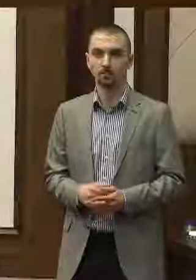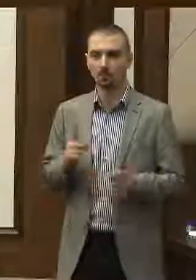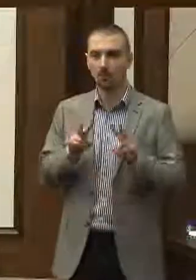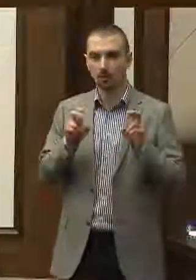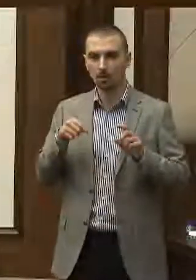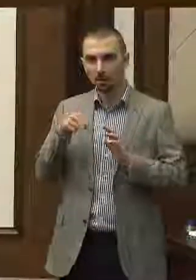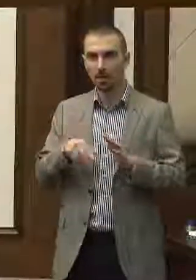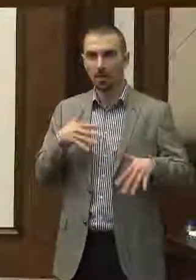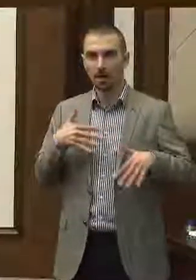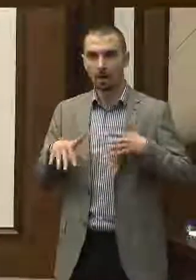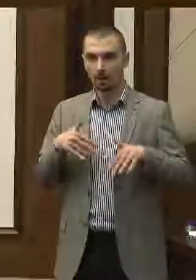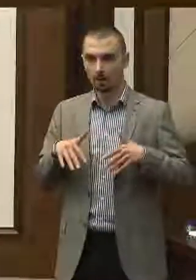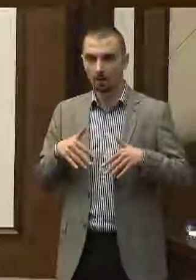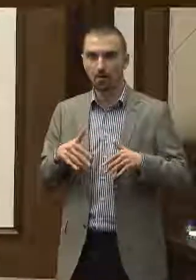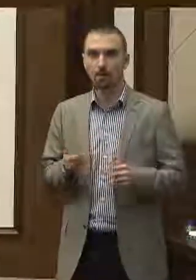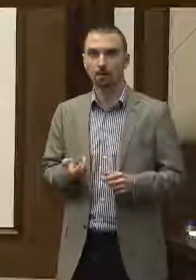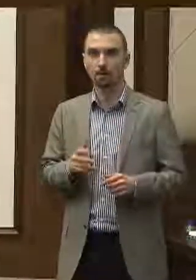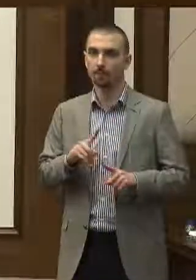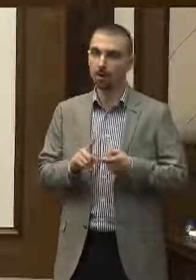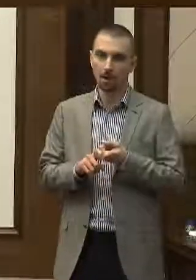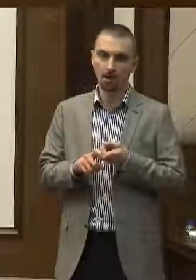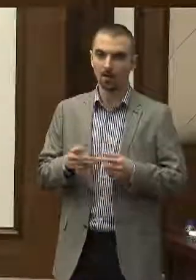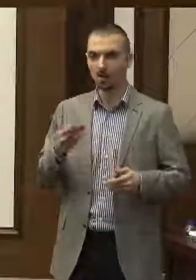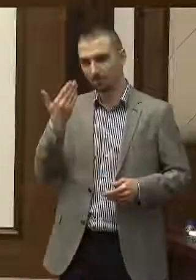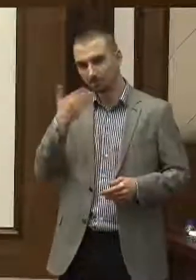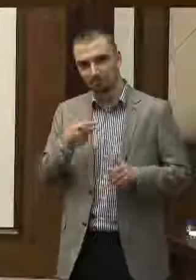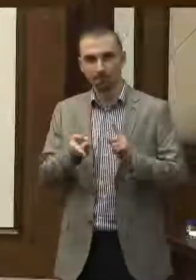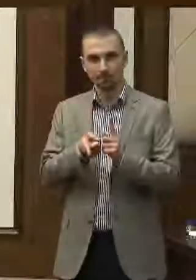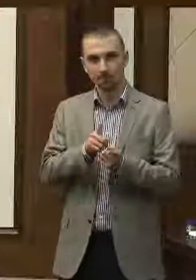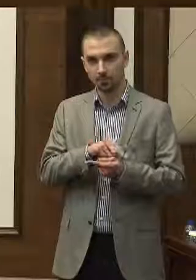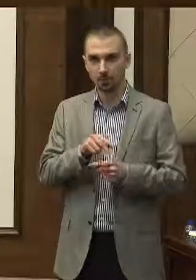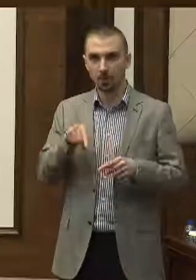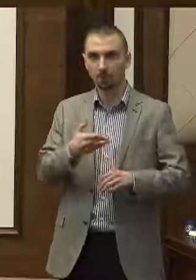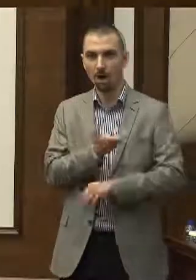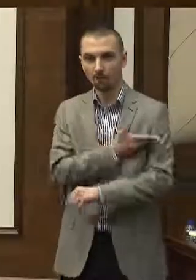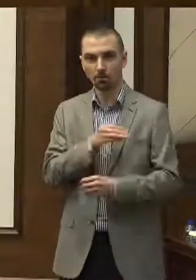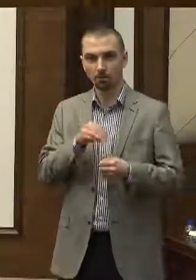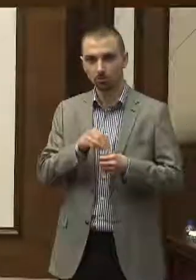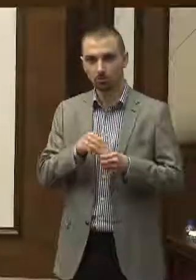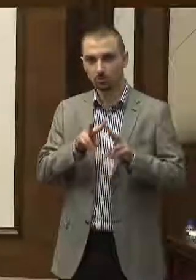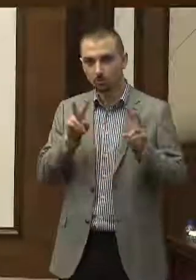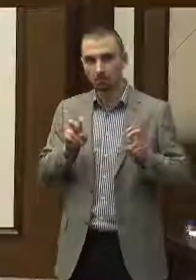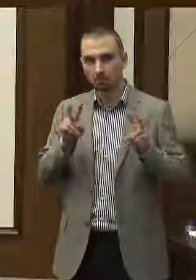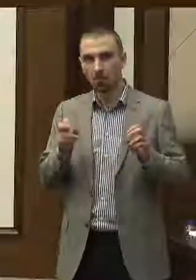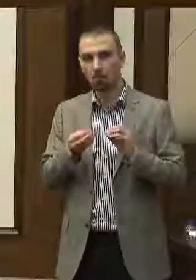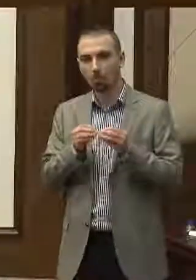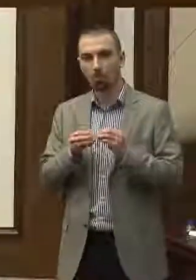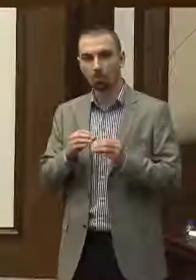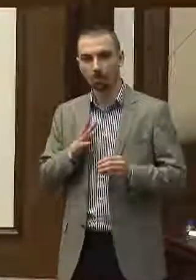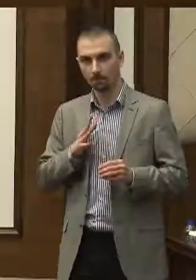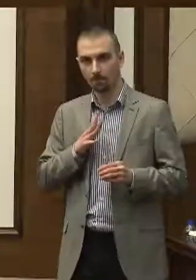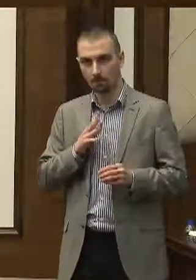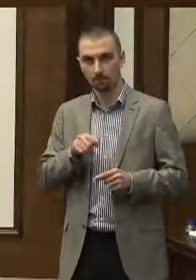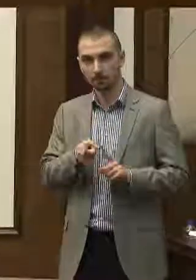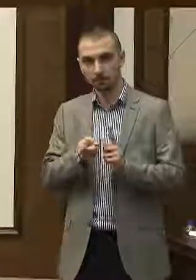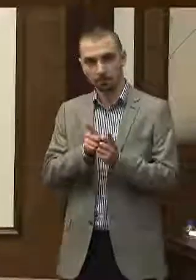sadece engelli veya dezavantajlı vatandaşlarımızın çokça gündeme getirileceği gün olduğundan